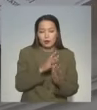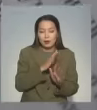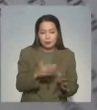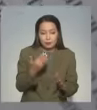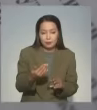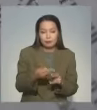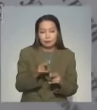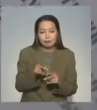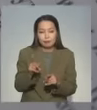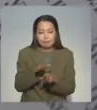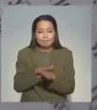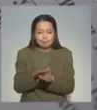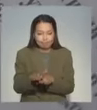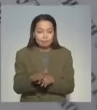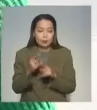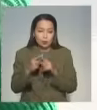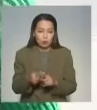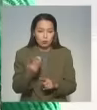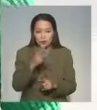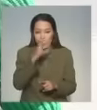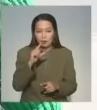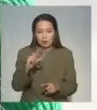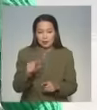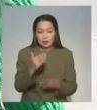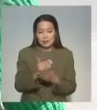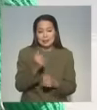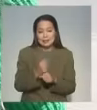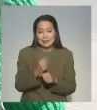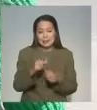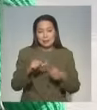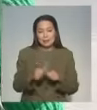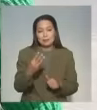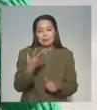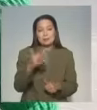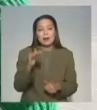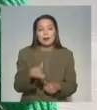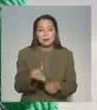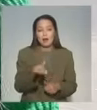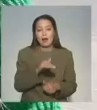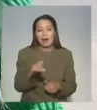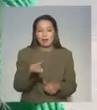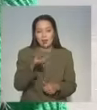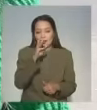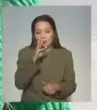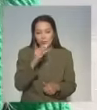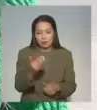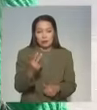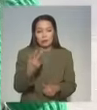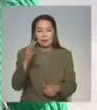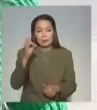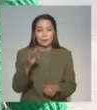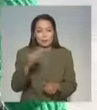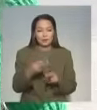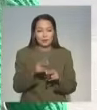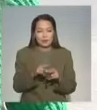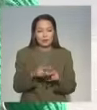ему навстречу, уверена Екатерина. Сделал официальный оклад 35 тысяч, а 25% это